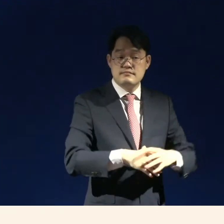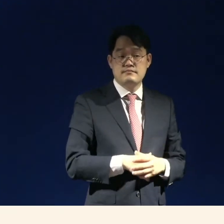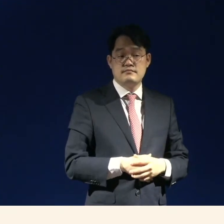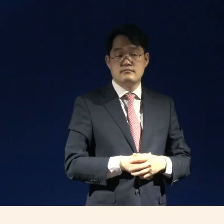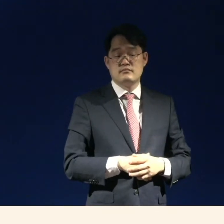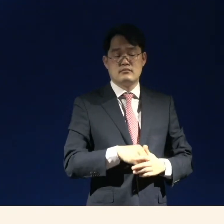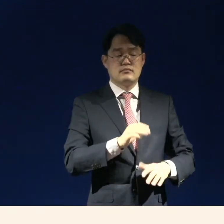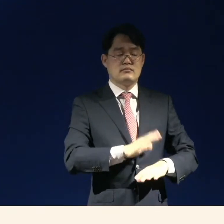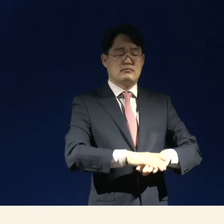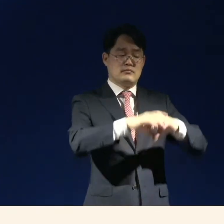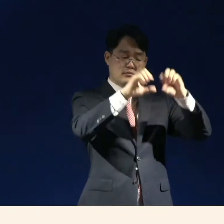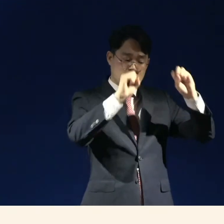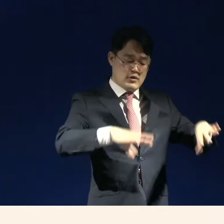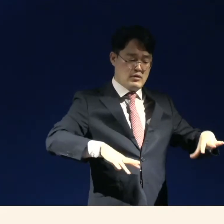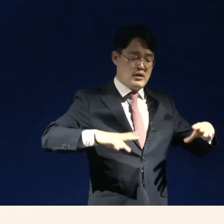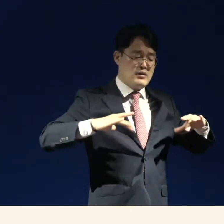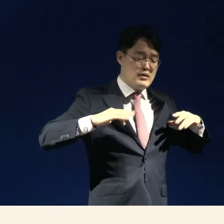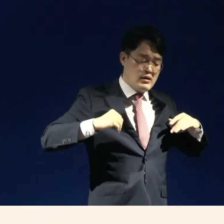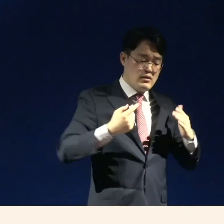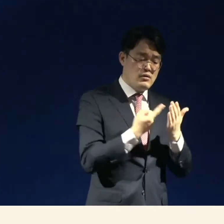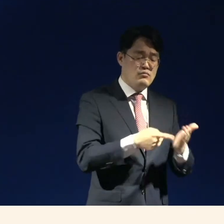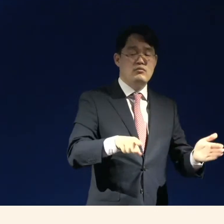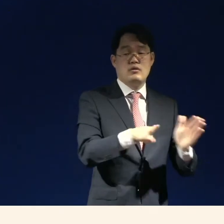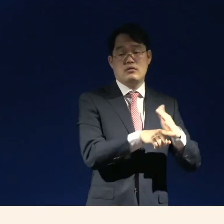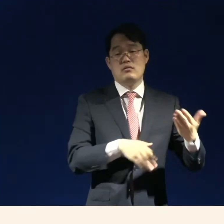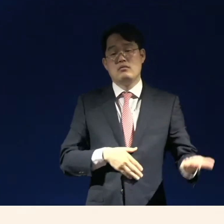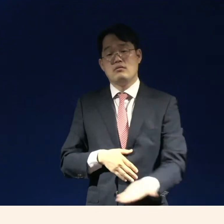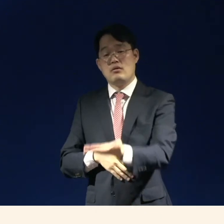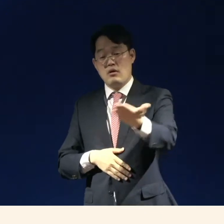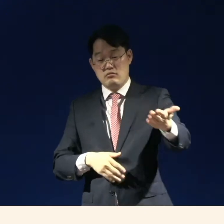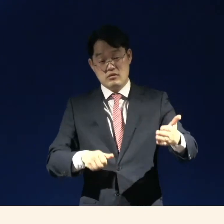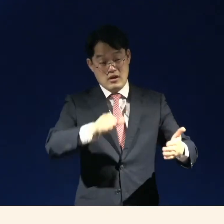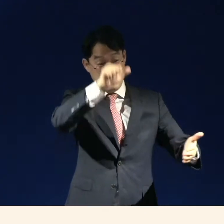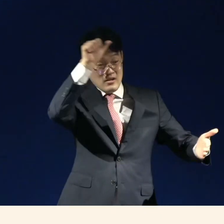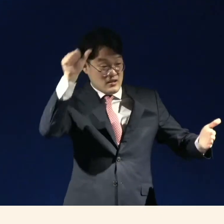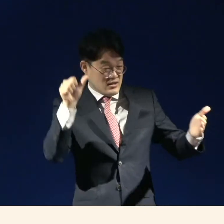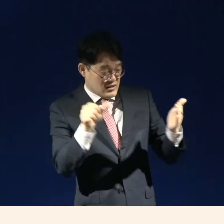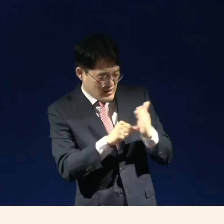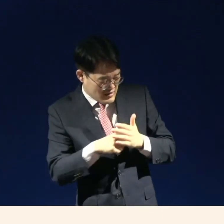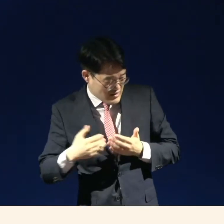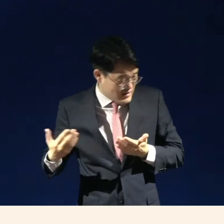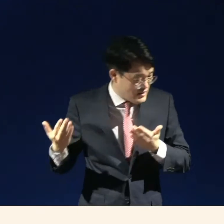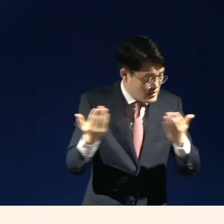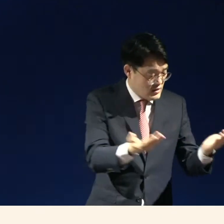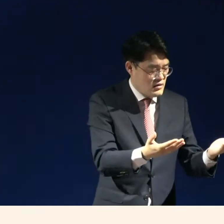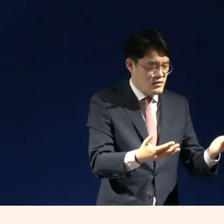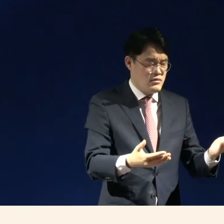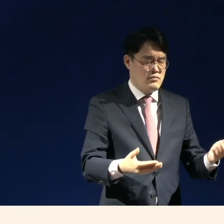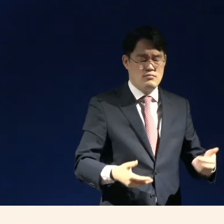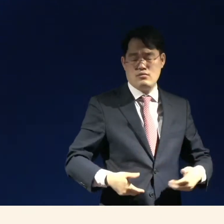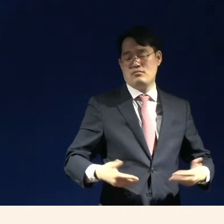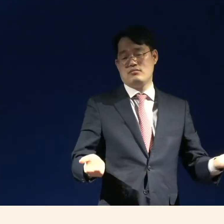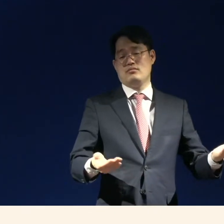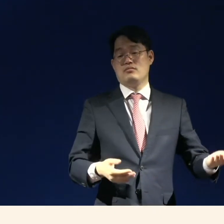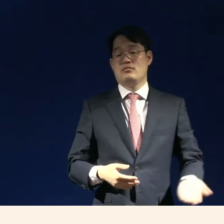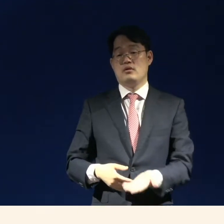헛된 자랑들을 위해서 인생을 다 쏟아부을 이유가 없습니다. 여러분, 자랑은요,